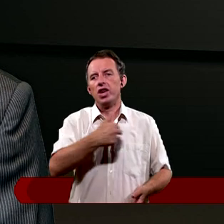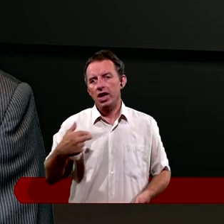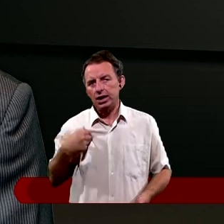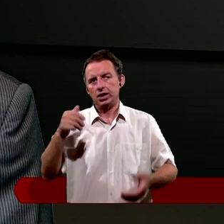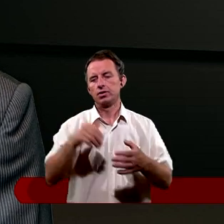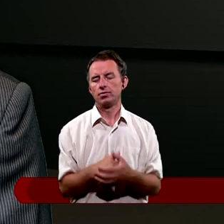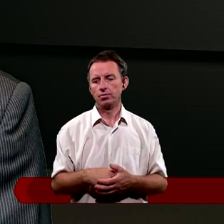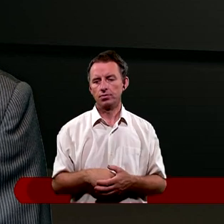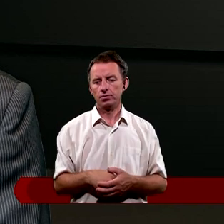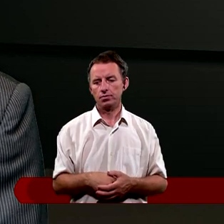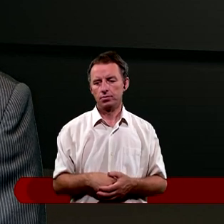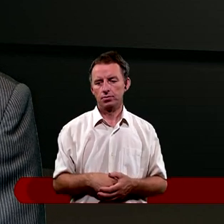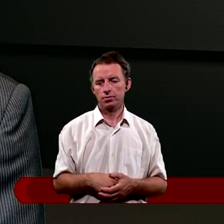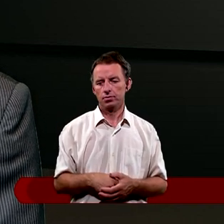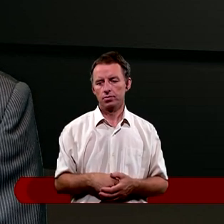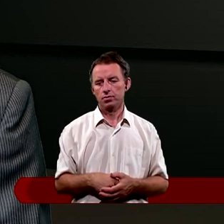nas.